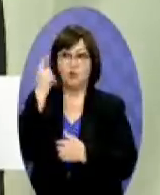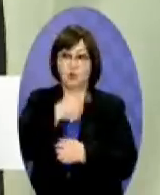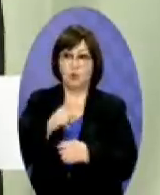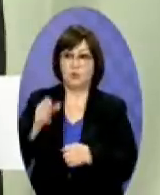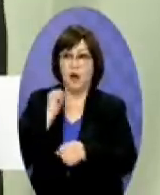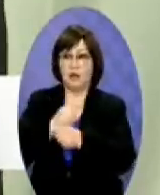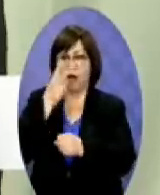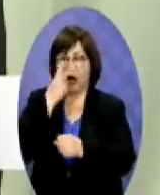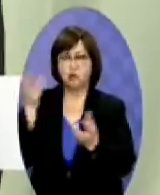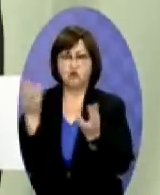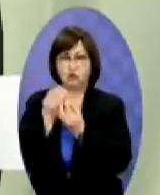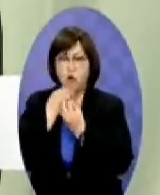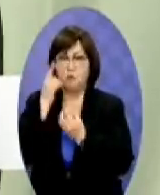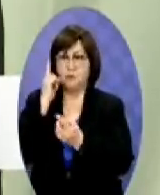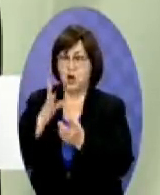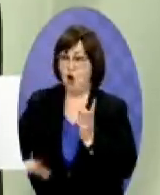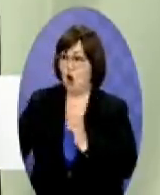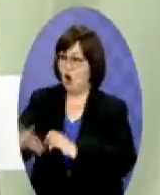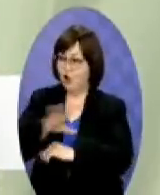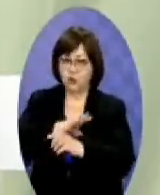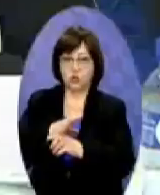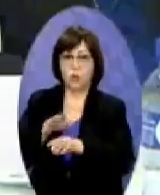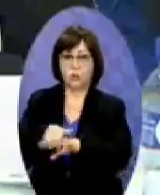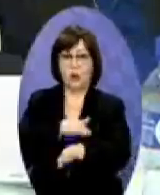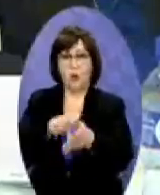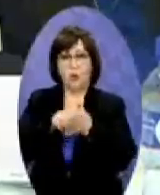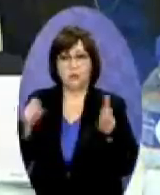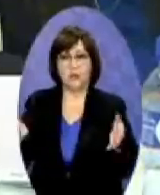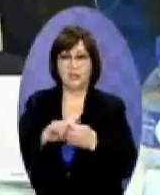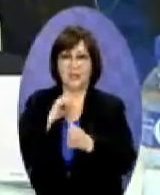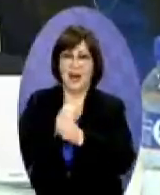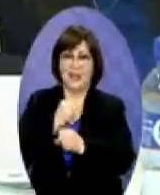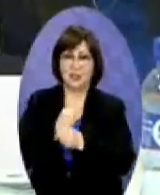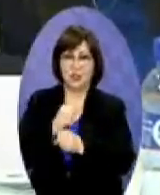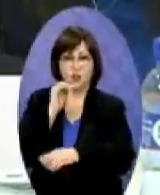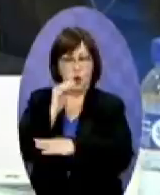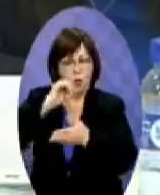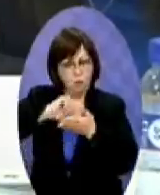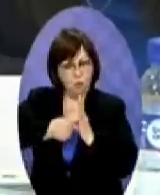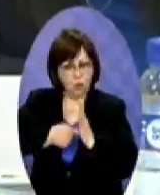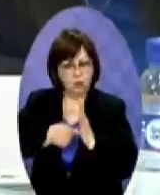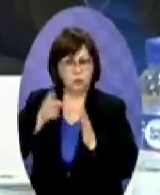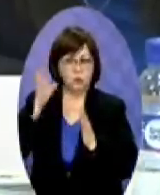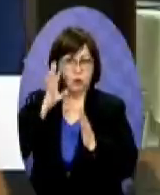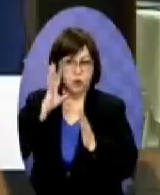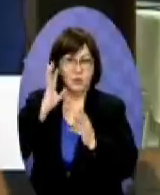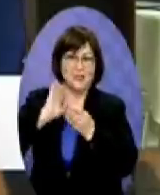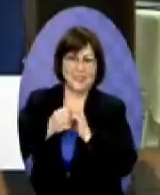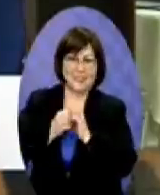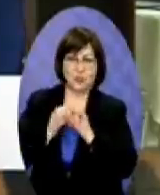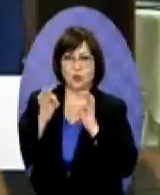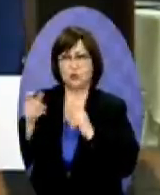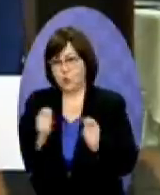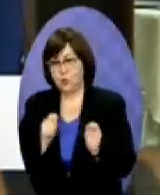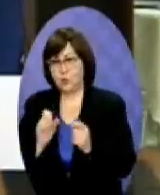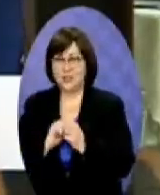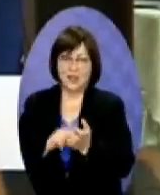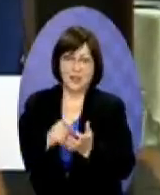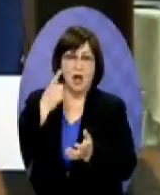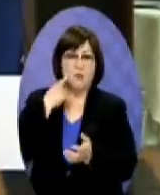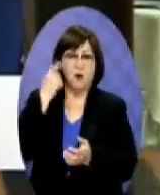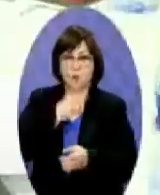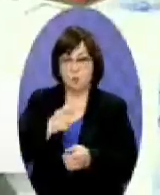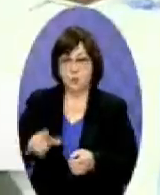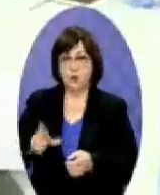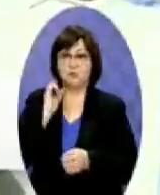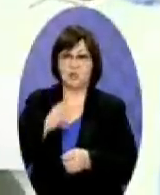бага. Гол нь орчин нөхцөл, урт хугацаатай ажиллаж байгаа хоног хугацааг бодлогоор зохицуулах шаардлагатай. Зөвхөн эмэгтэйчүүд гэлтгүй энэ